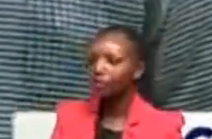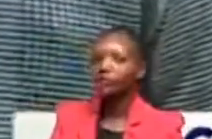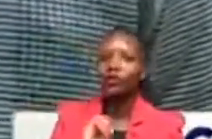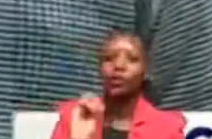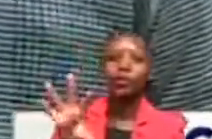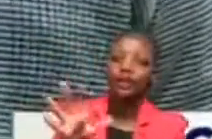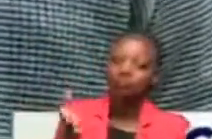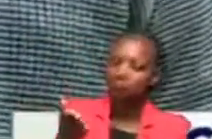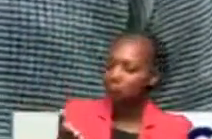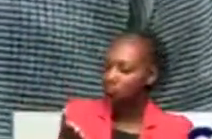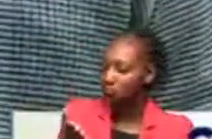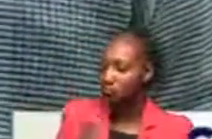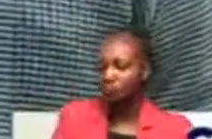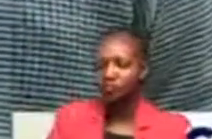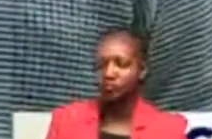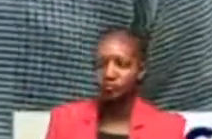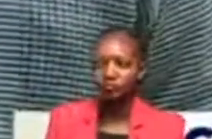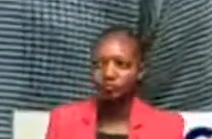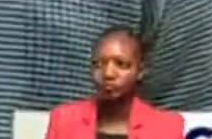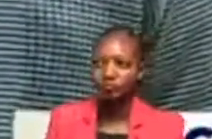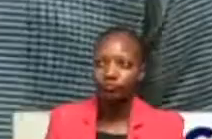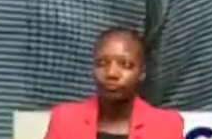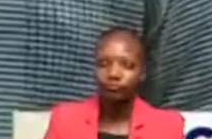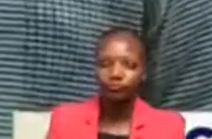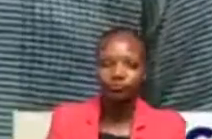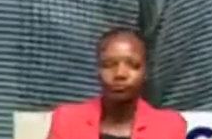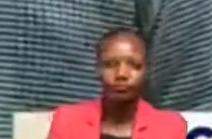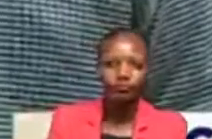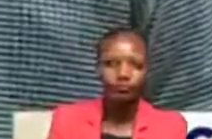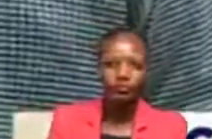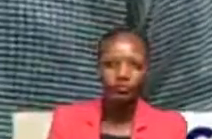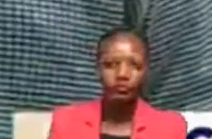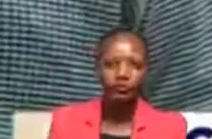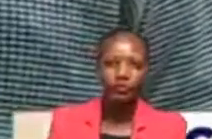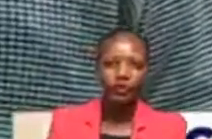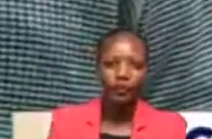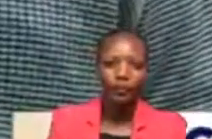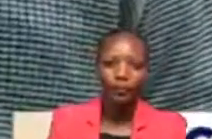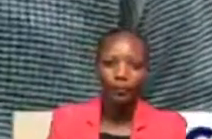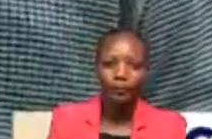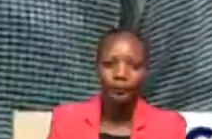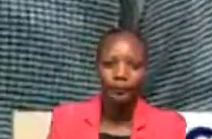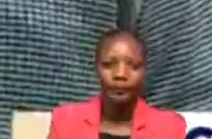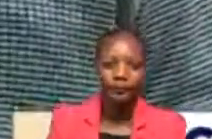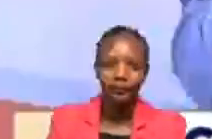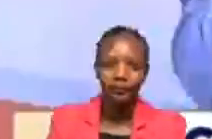dhidi ya ugonjwa huu wa corona. Kutoka kaunti ya Uasin Gishu, mimi ni Calvin Chetwa.